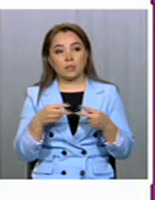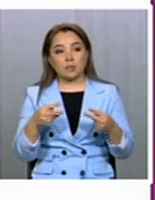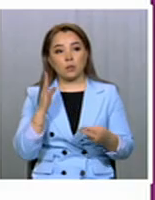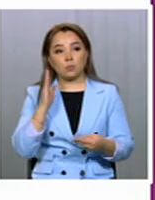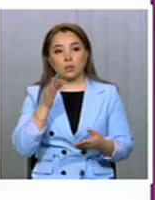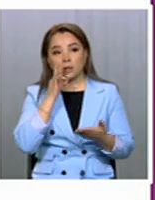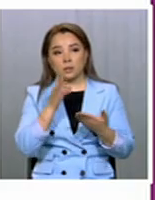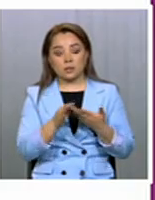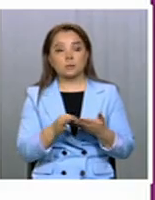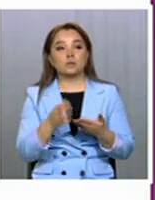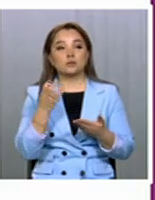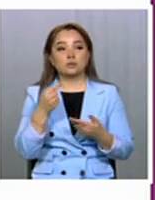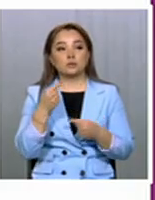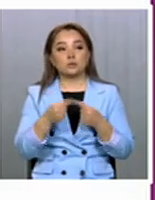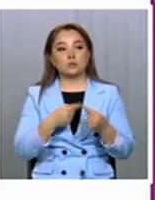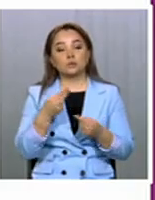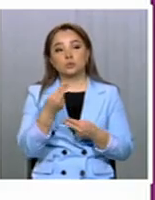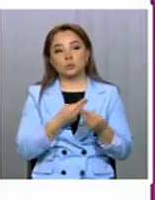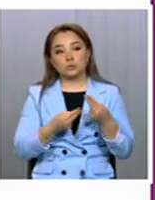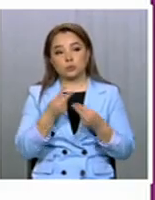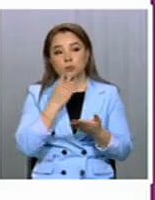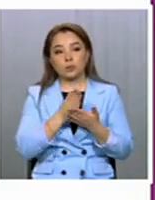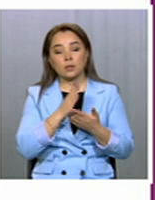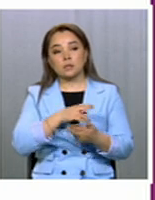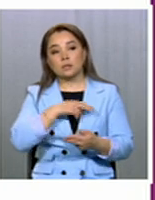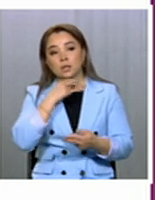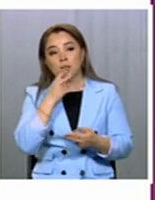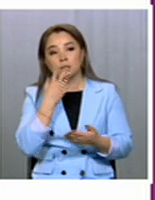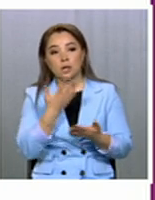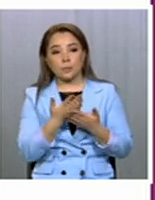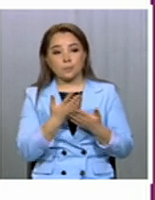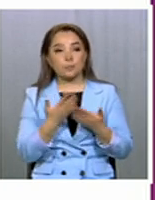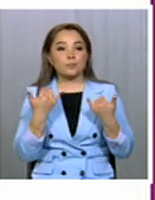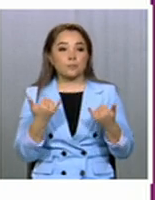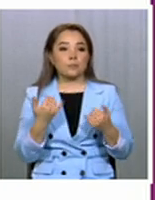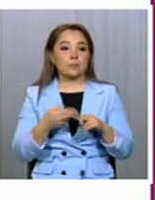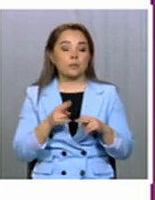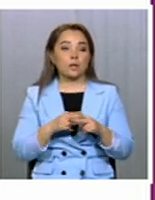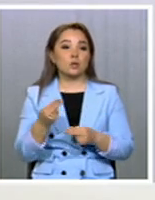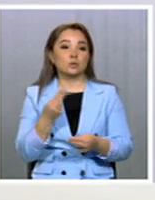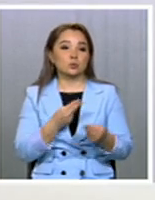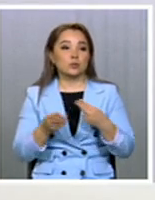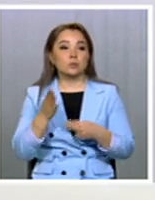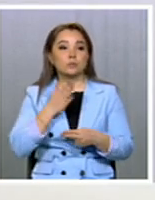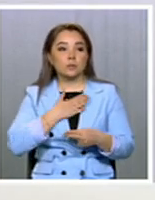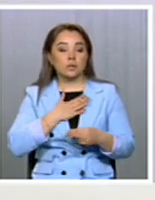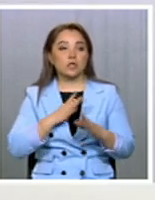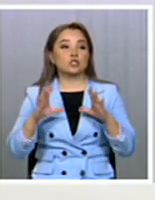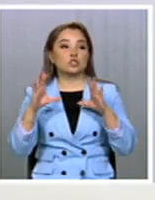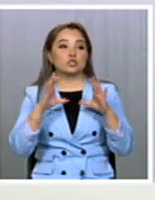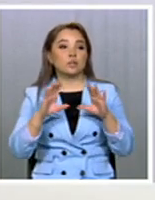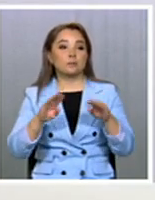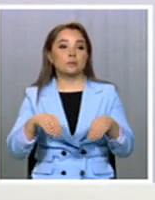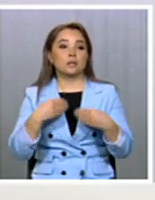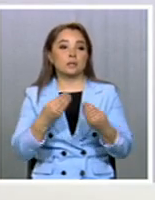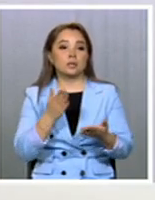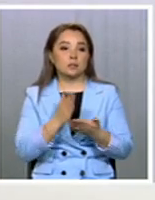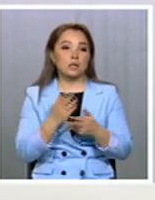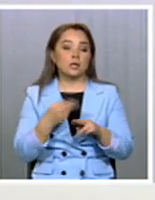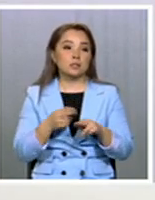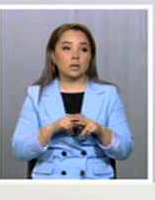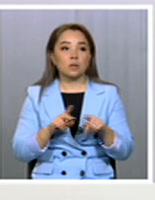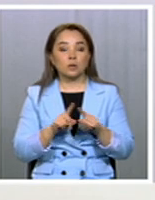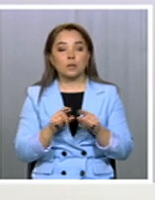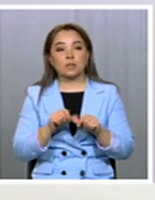болады. Келесі суретке назар аударайық. Мінекей, бұл суретте бізде шеңбер берілген, және осы шеңберден